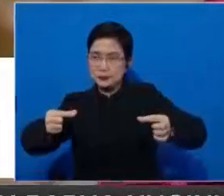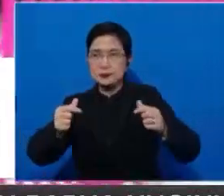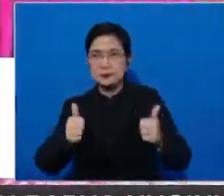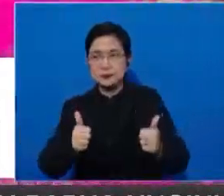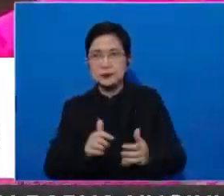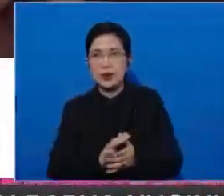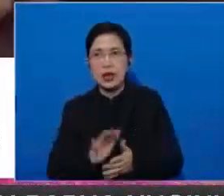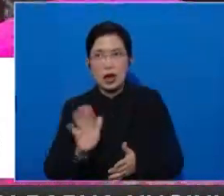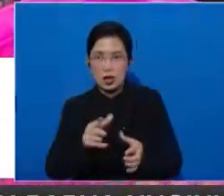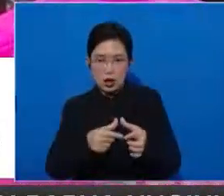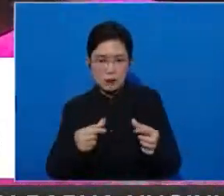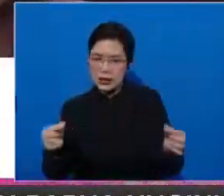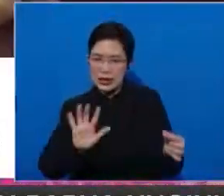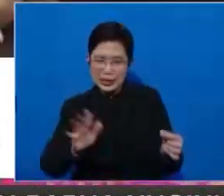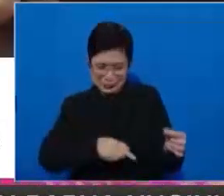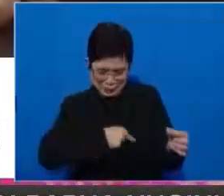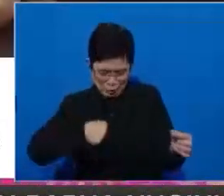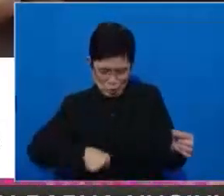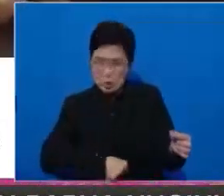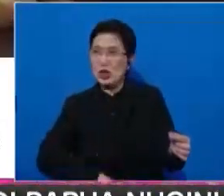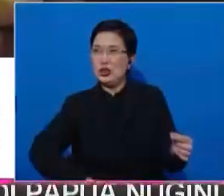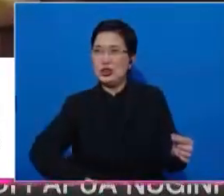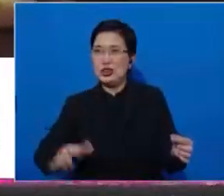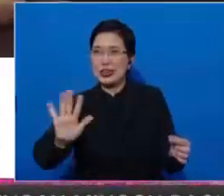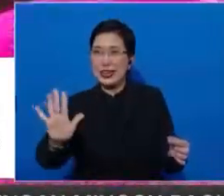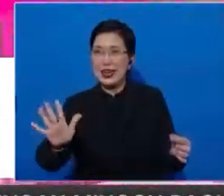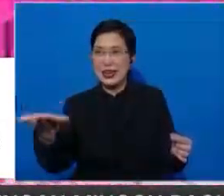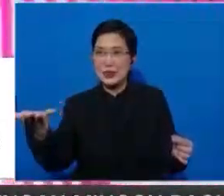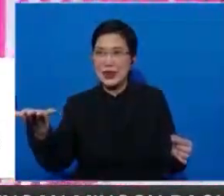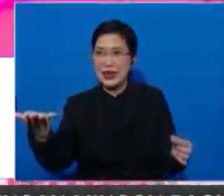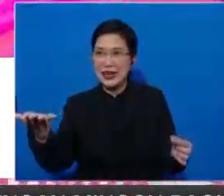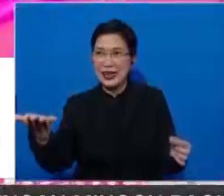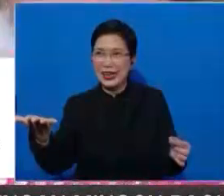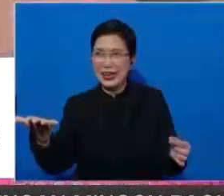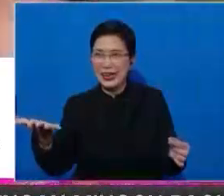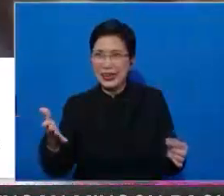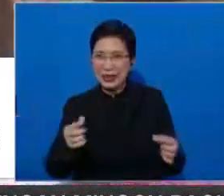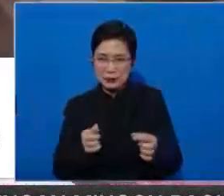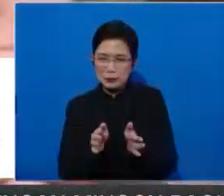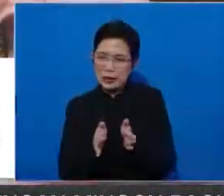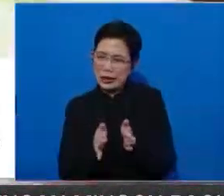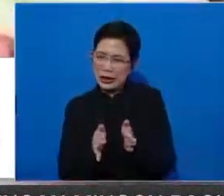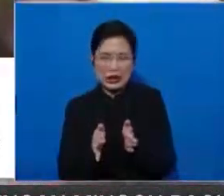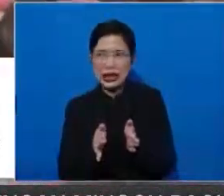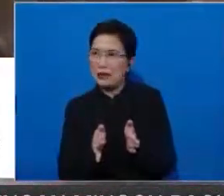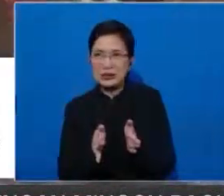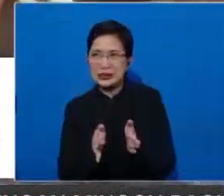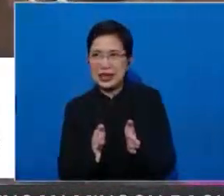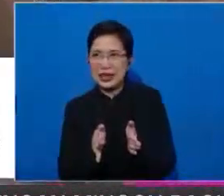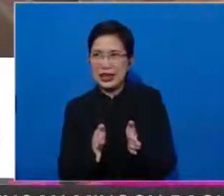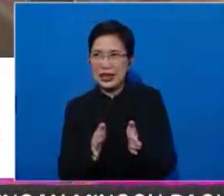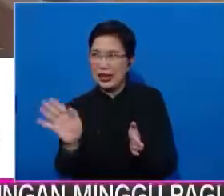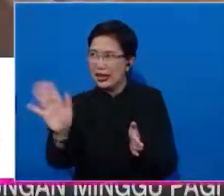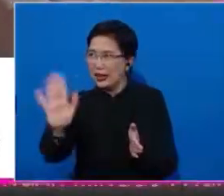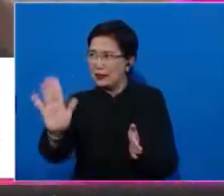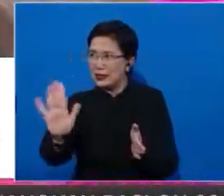Nanti kalau nggak panjang, nggak seperti usus jadi matangnya. Kalau ininya, ini pendek-pendek. Misalkan aku pendek nih, seperti ini. Ini nanti kan nggak boleh